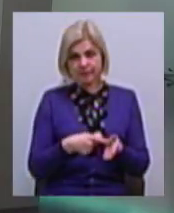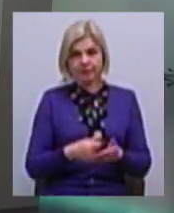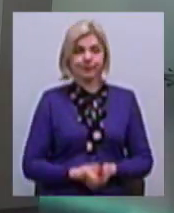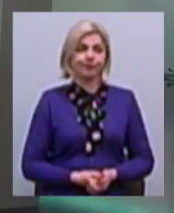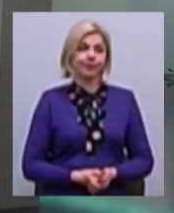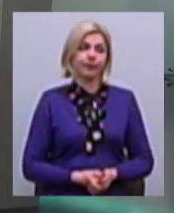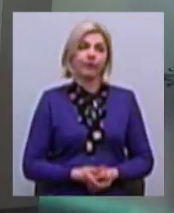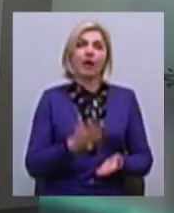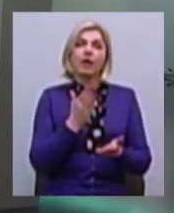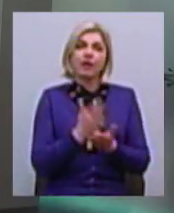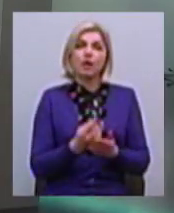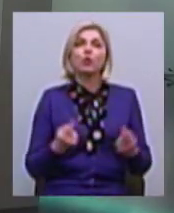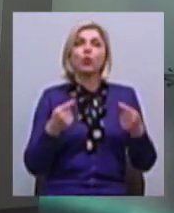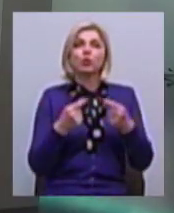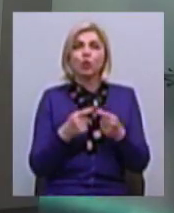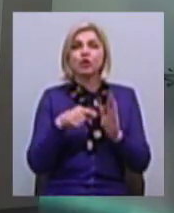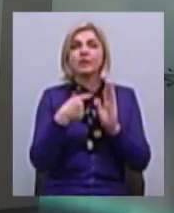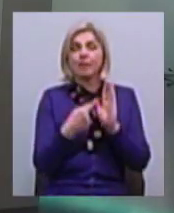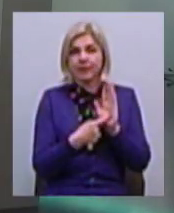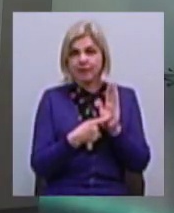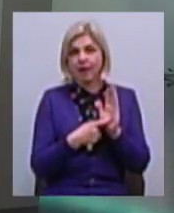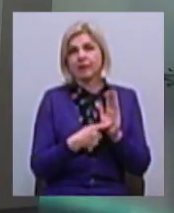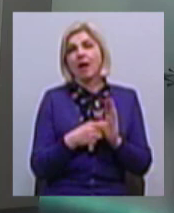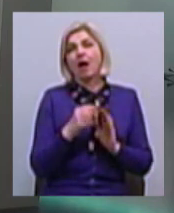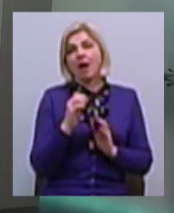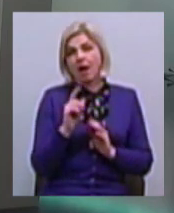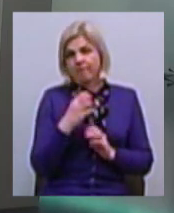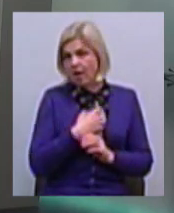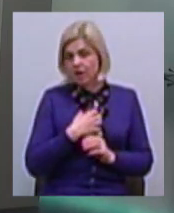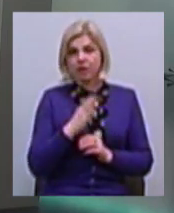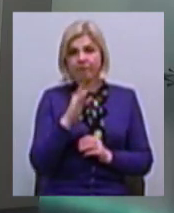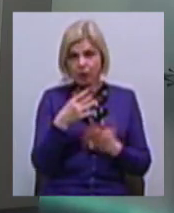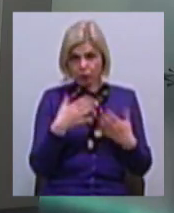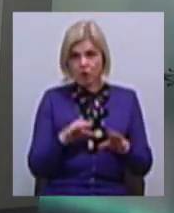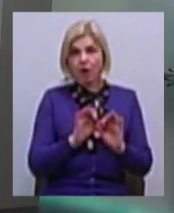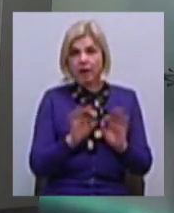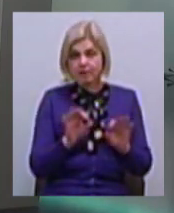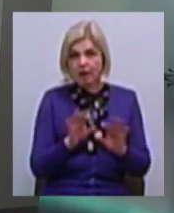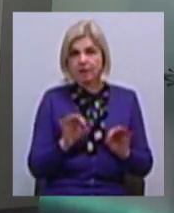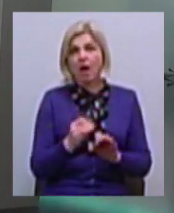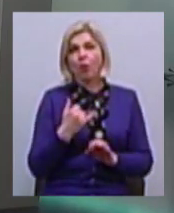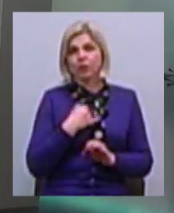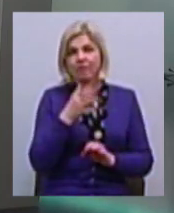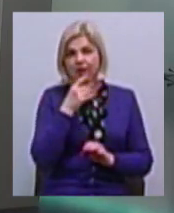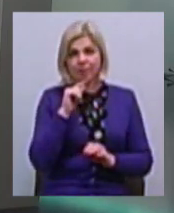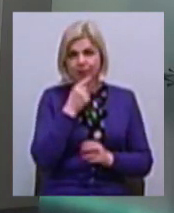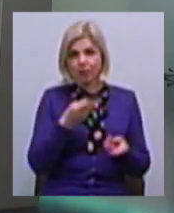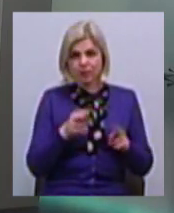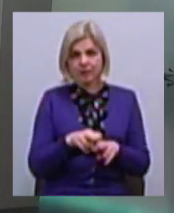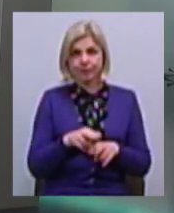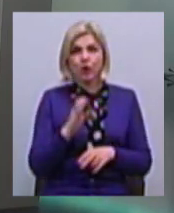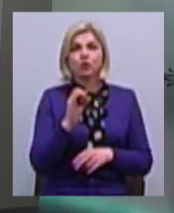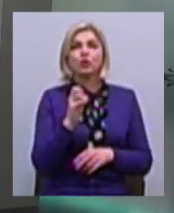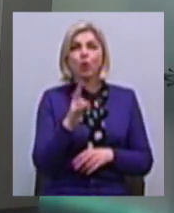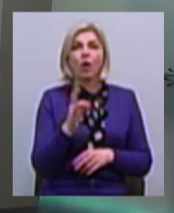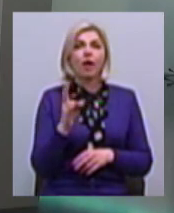уточнюючі запитання. Ви, я сподіваюся, основні тези виклали, те, про що йшлося у зверненнях міської ради. Терміни на реакцію тих,